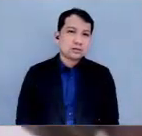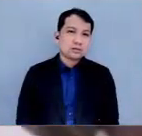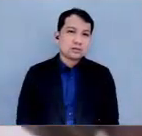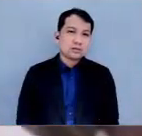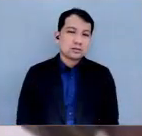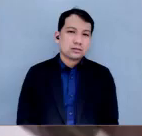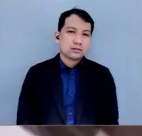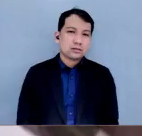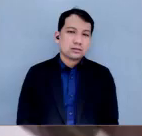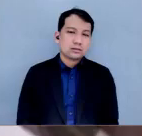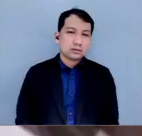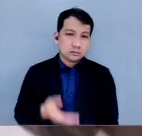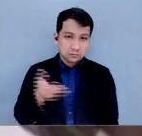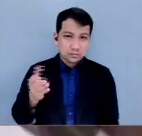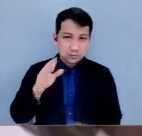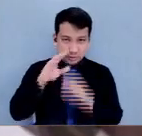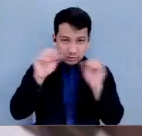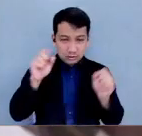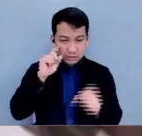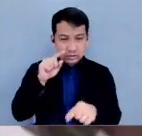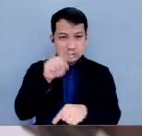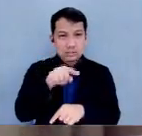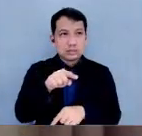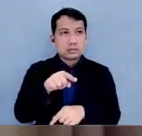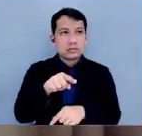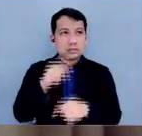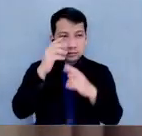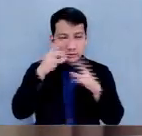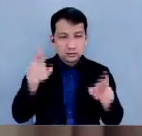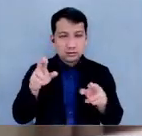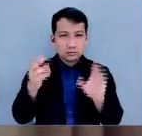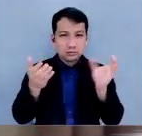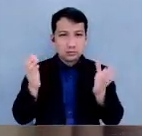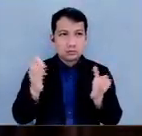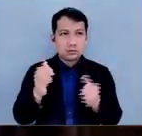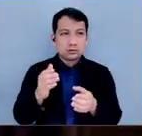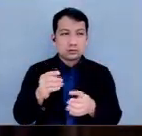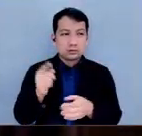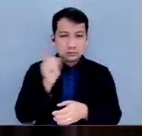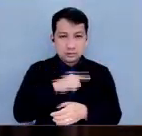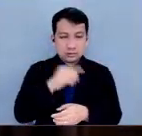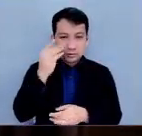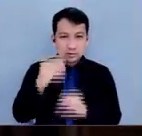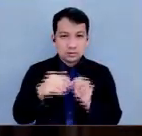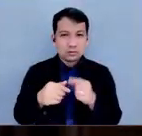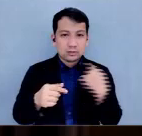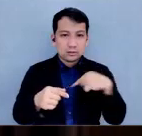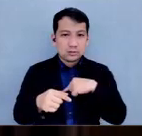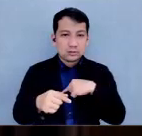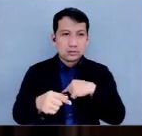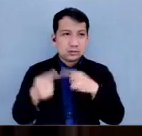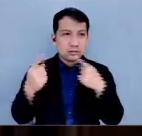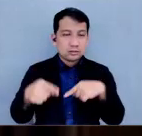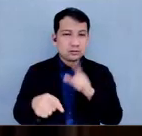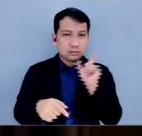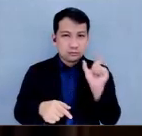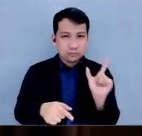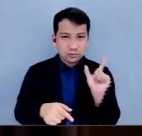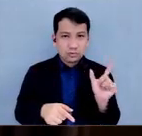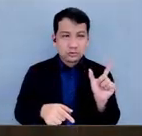Pati si PBBM binira ni Baste at kinumpara sa scammer dahil sa hindi pa rin natutupad na pangakong presyo ng